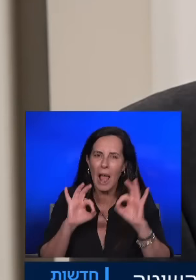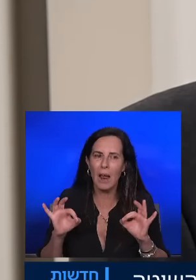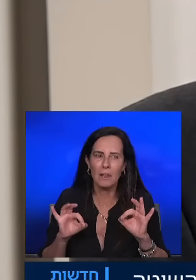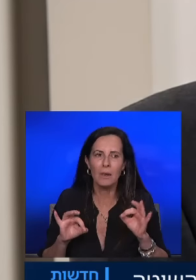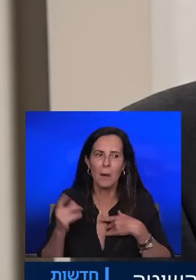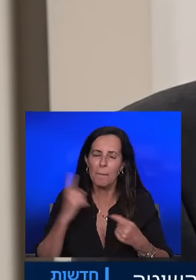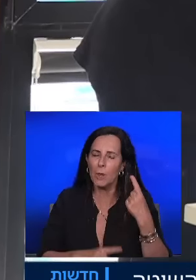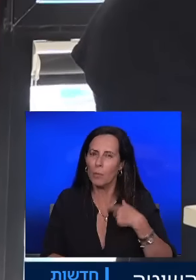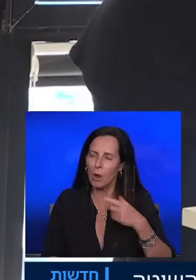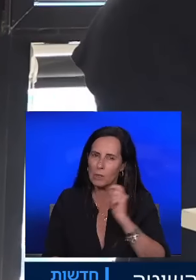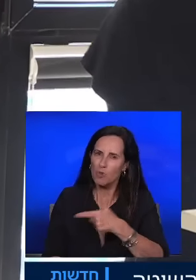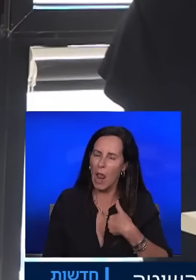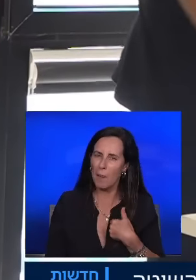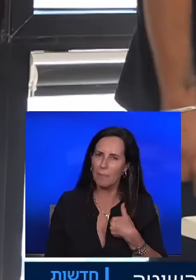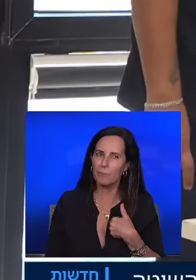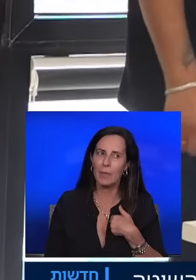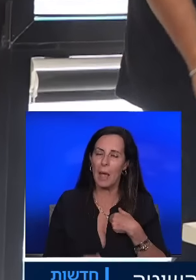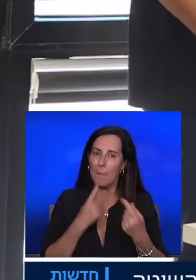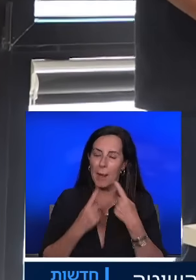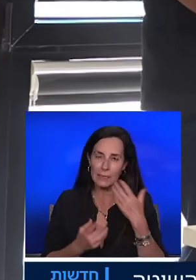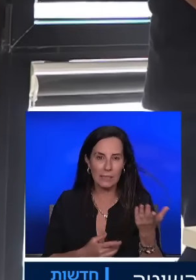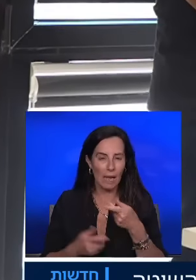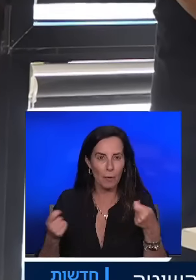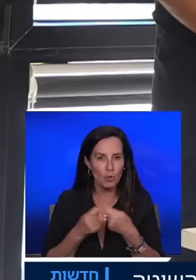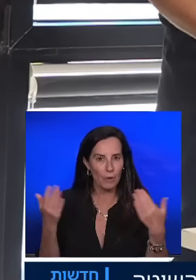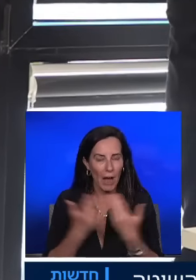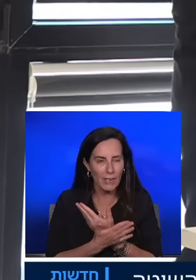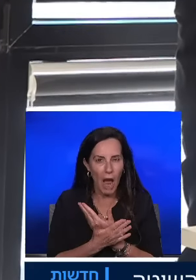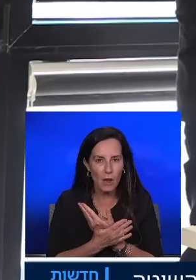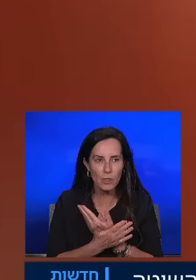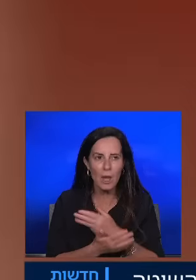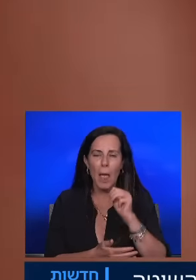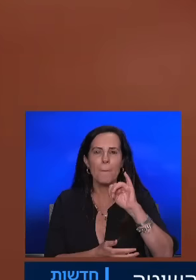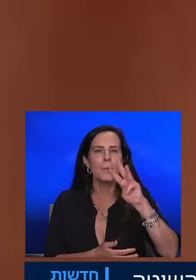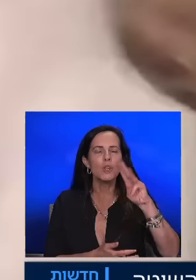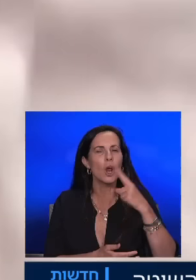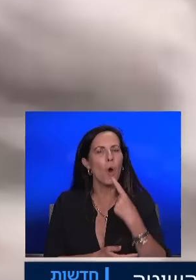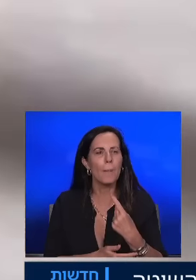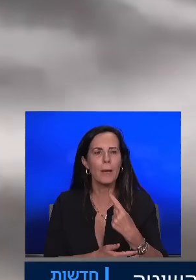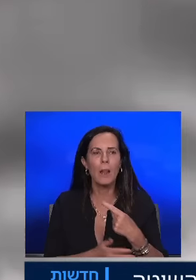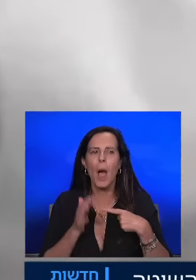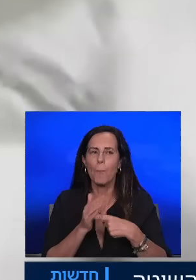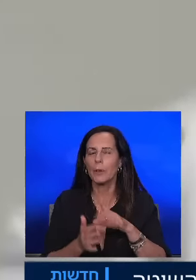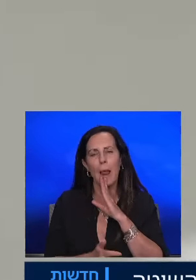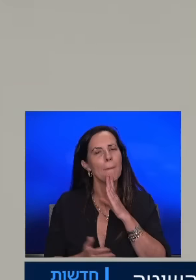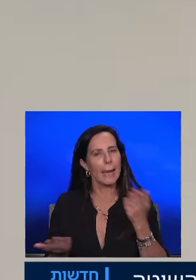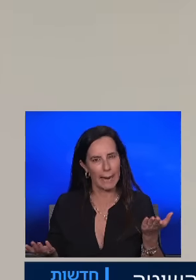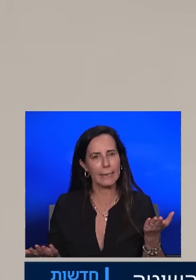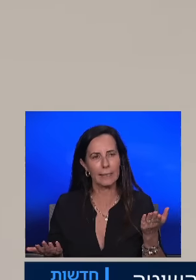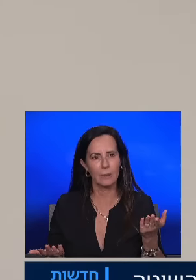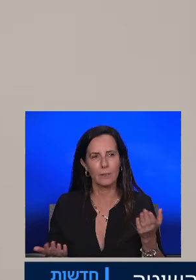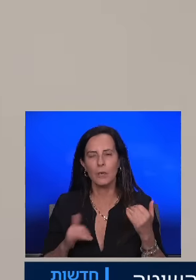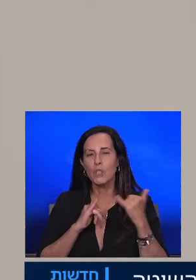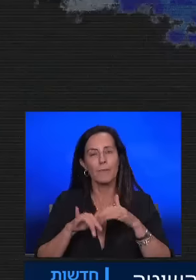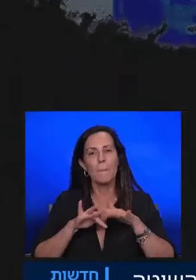פתאום נוסעים בעלויות שלו. בשיחה בין מישל לשותפו החדש, מישל מתוודא בפניו על המודל הבעייתי שהכניס